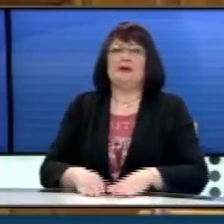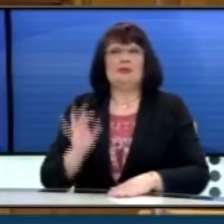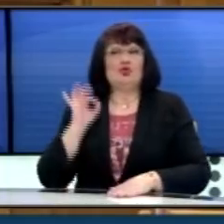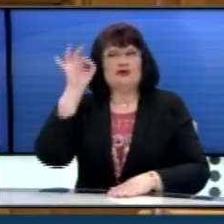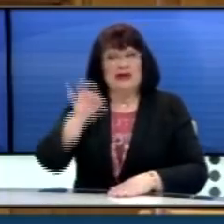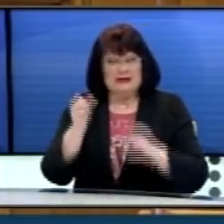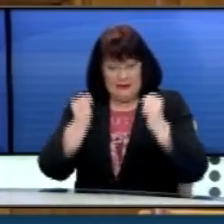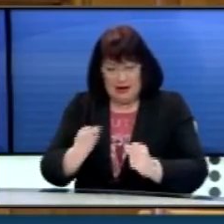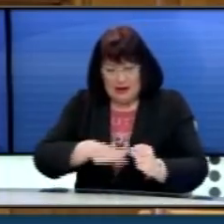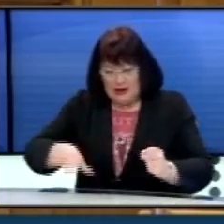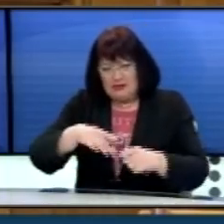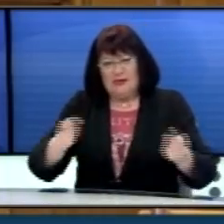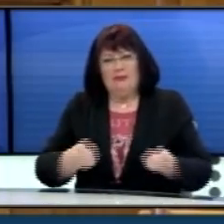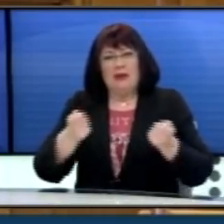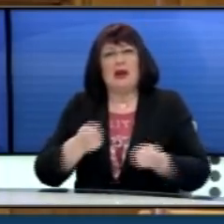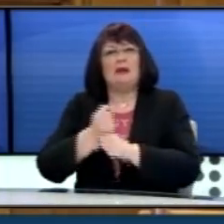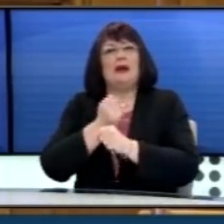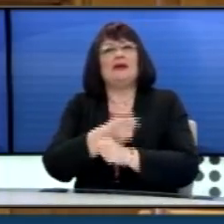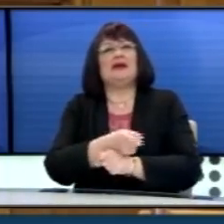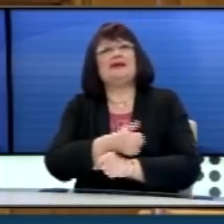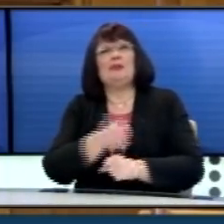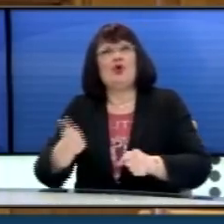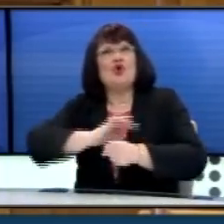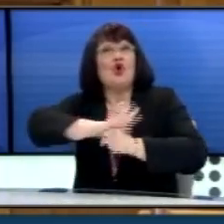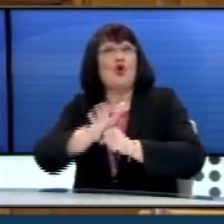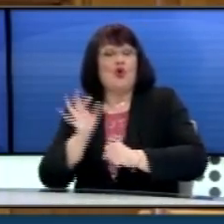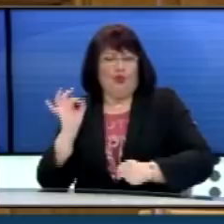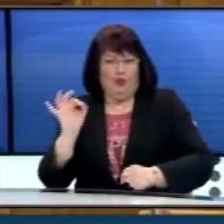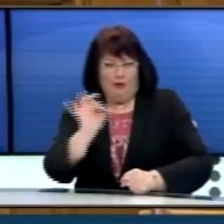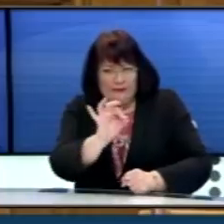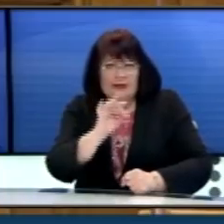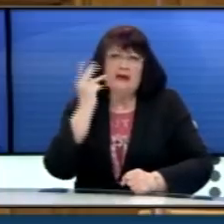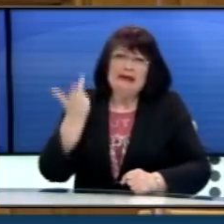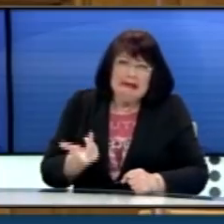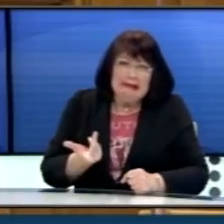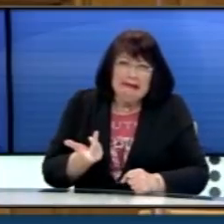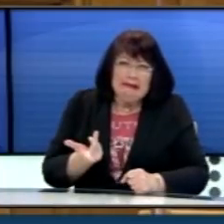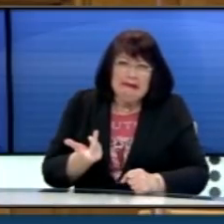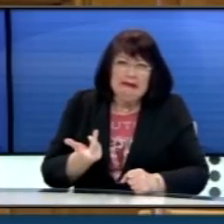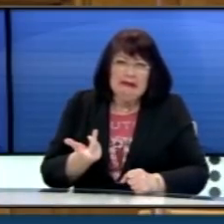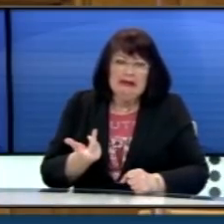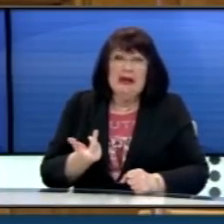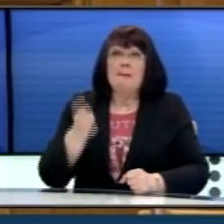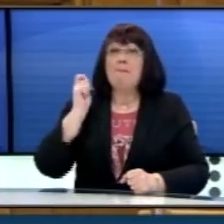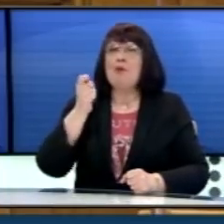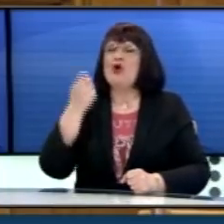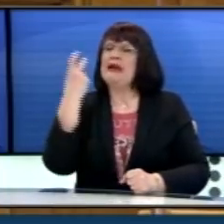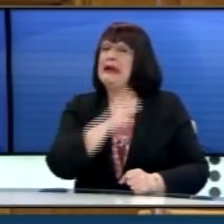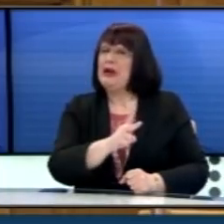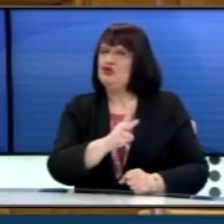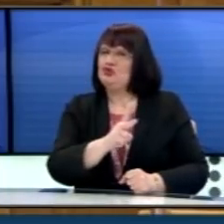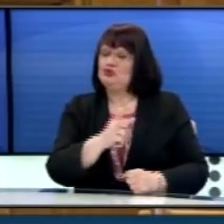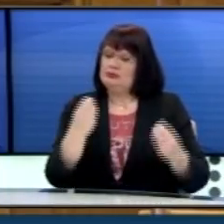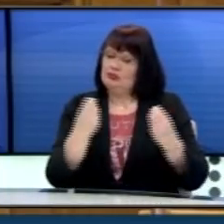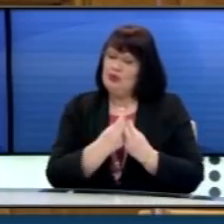κατάσταση. Φταίει αποκλειστικά η εμφάνιση της πανδημίας ή μήπως και οι ίδιες οι πολιτικές που